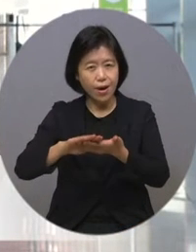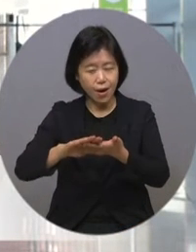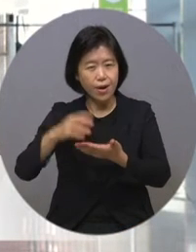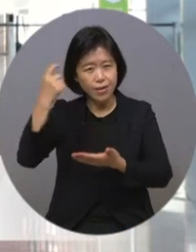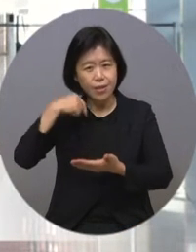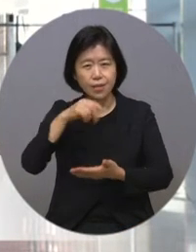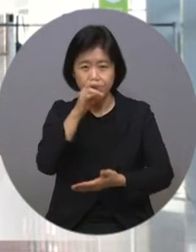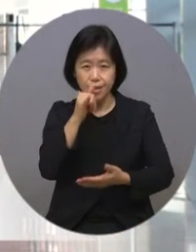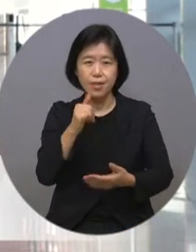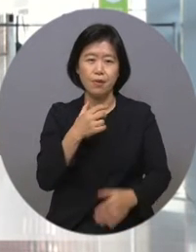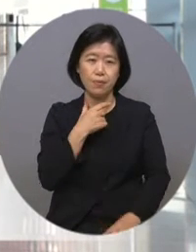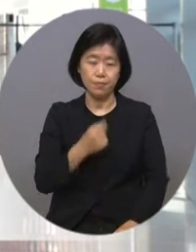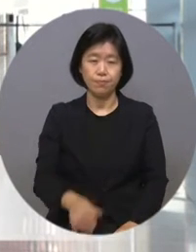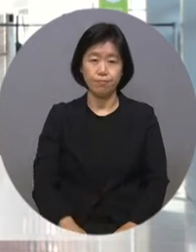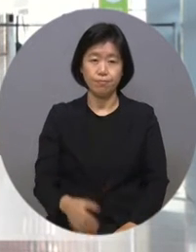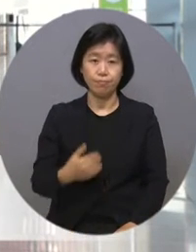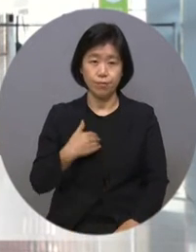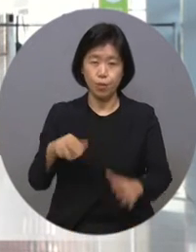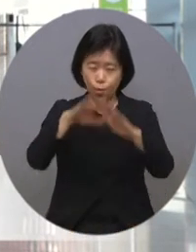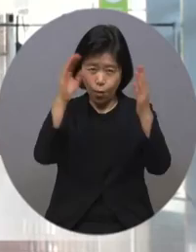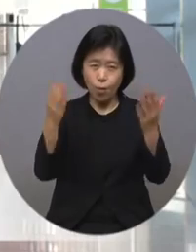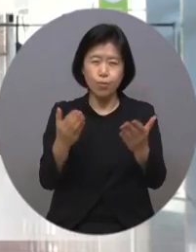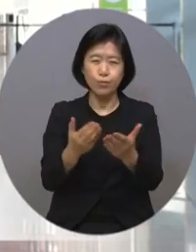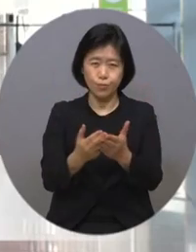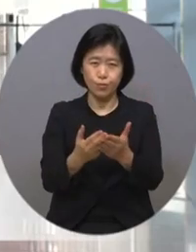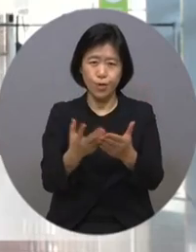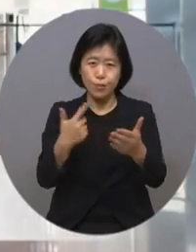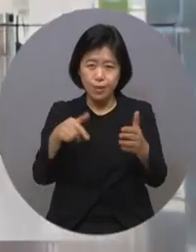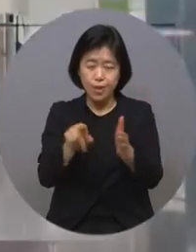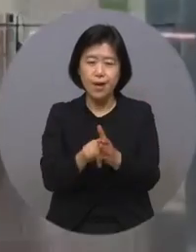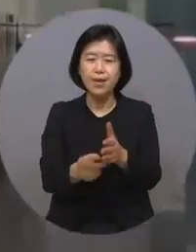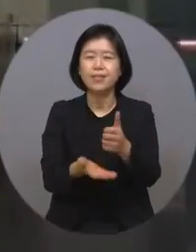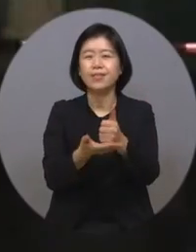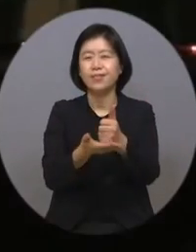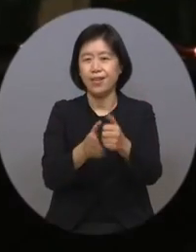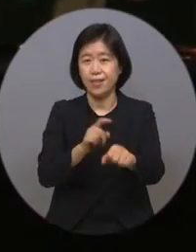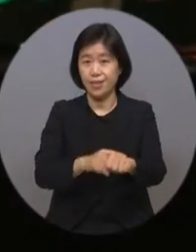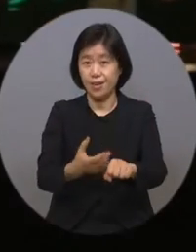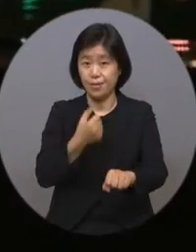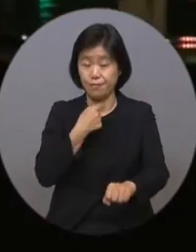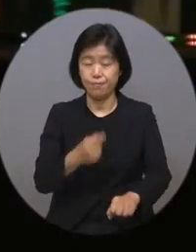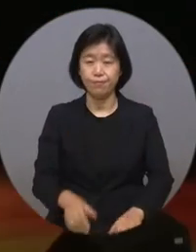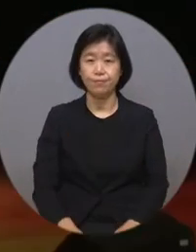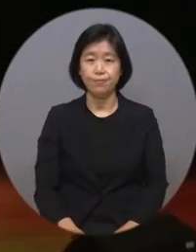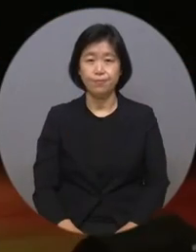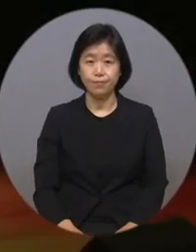자신과 우리들 모두를 위한 위로와 칭찬의 시간입니다.